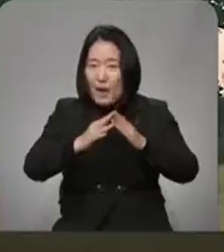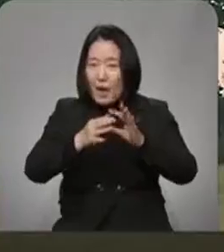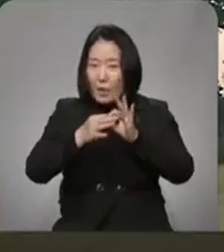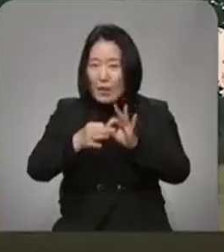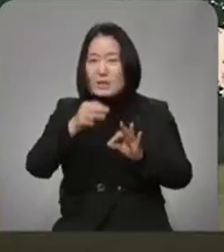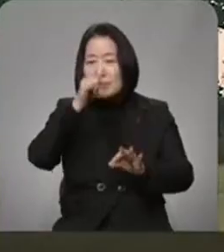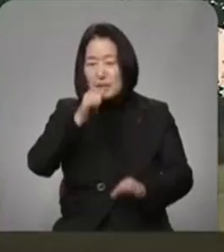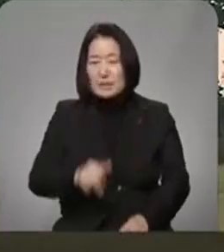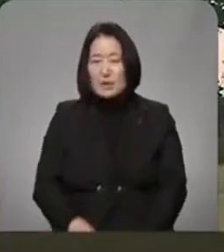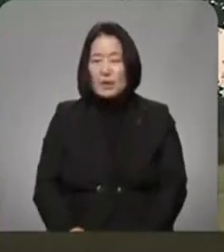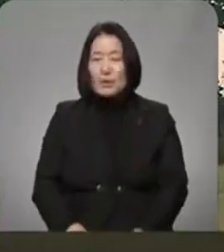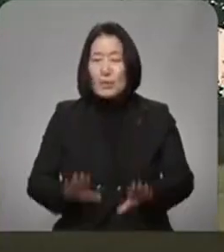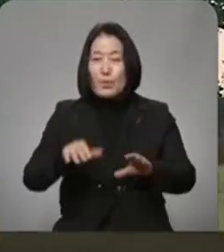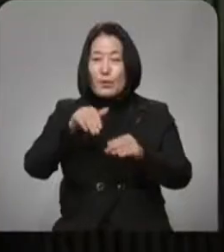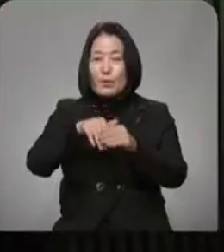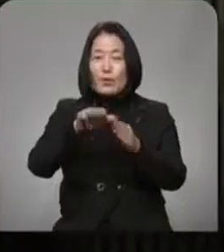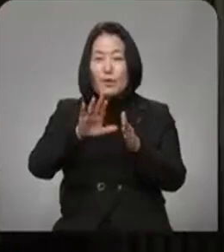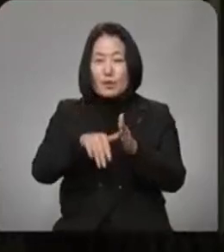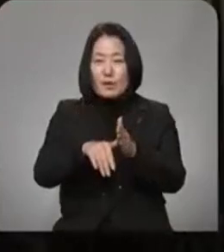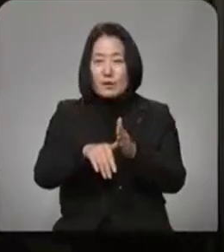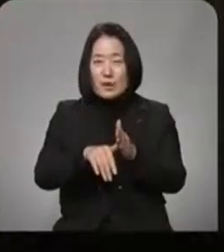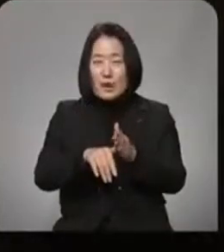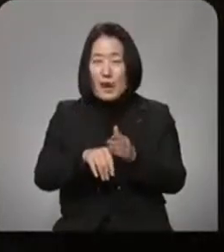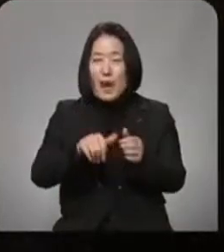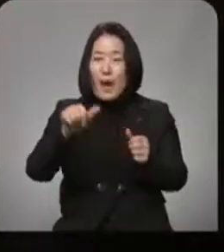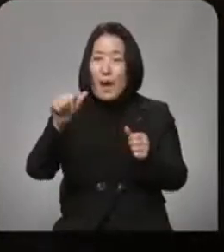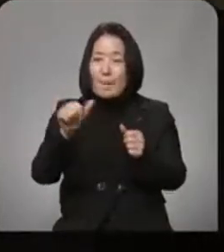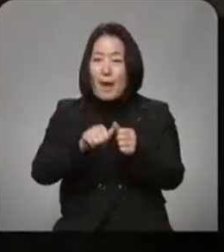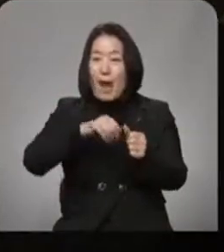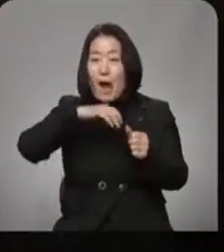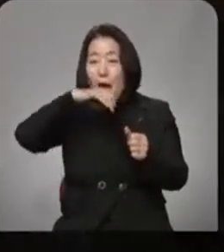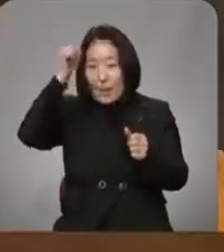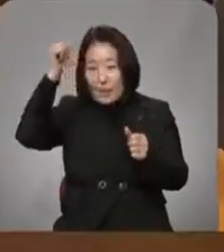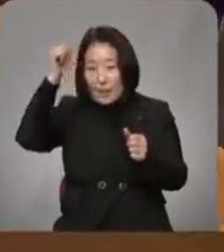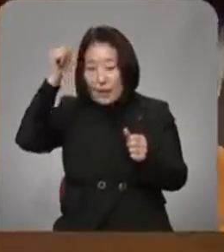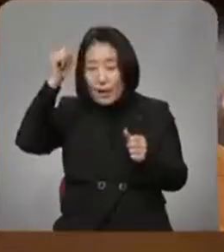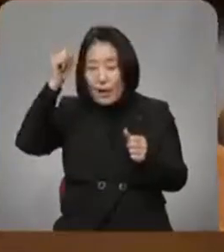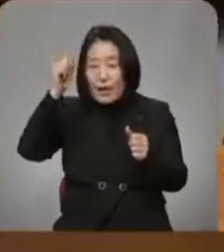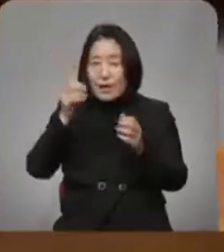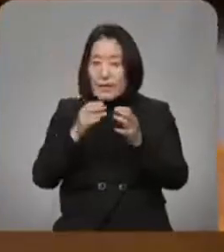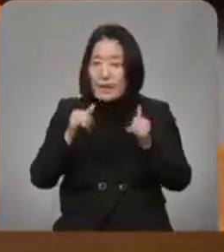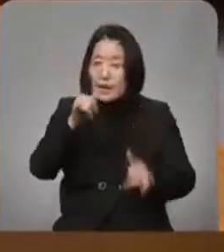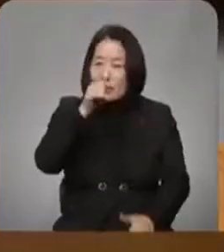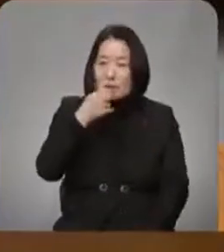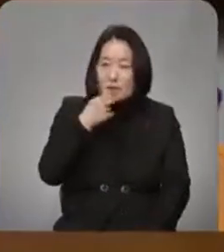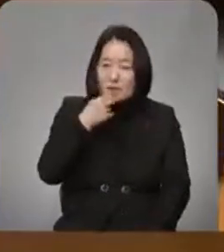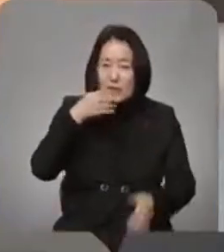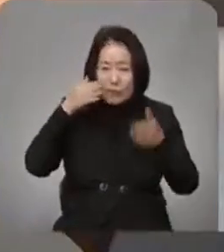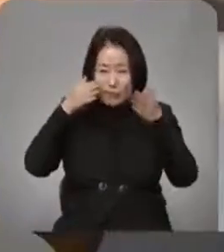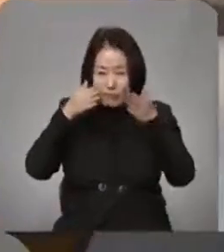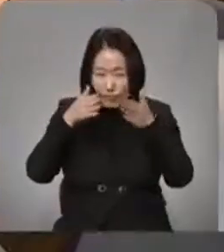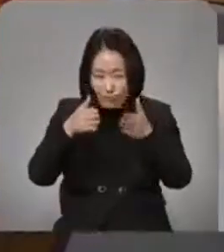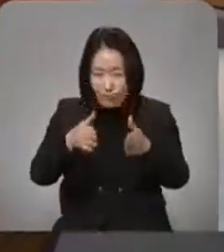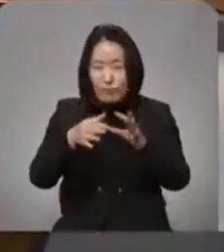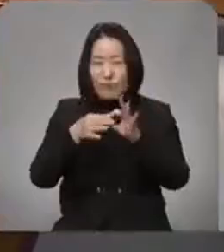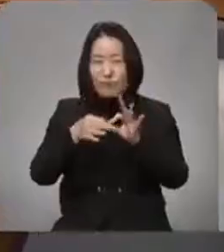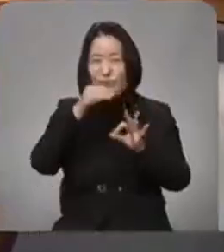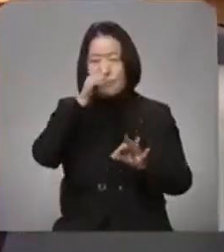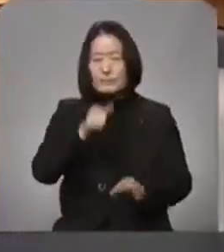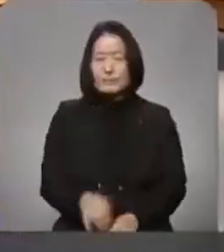포인트입니다 이번 선거에선 선의 국회의원 탄생으로 강원 정치 역사를 새로 쓸지도 관심 KBS